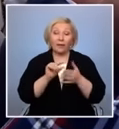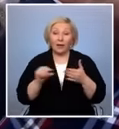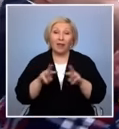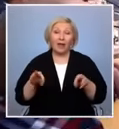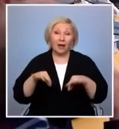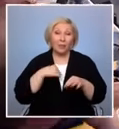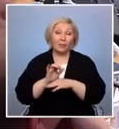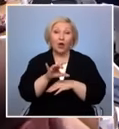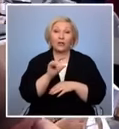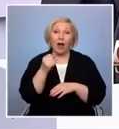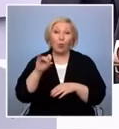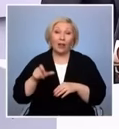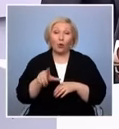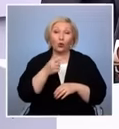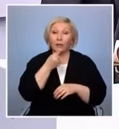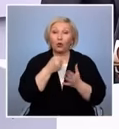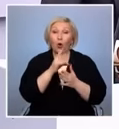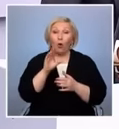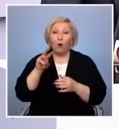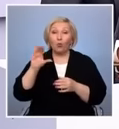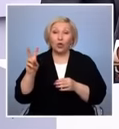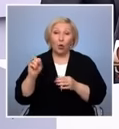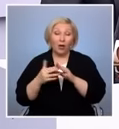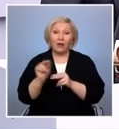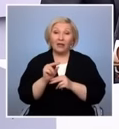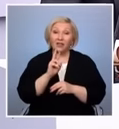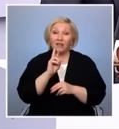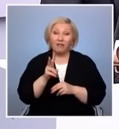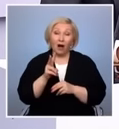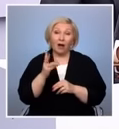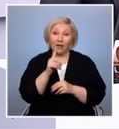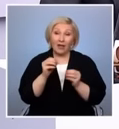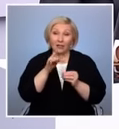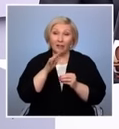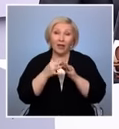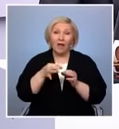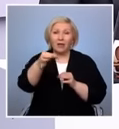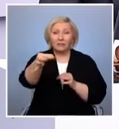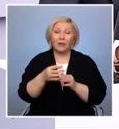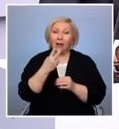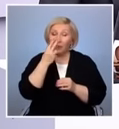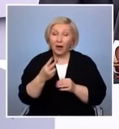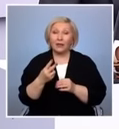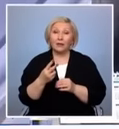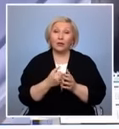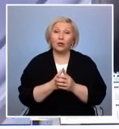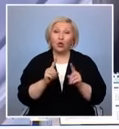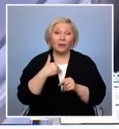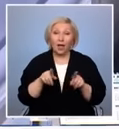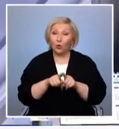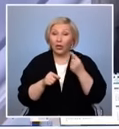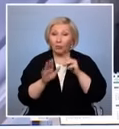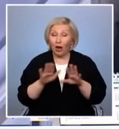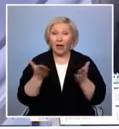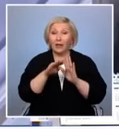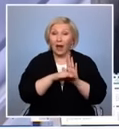Хабиров, выходит, что даже приговор Верховного суда в отношении Кучербаева-Беляева вас не убедил в